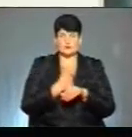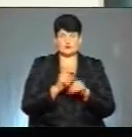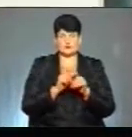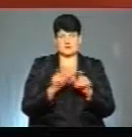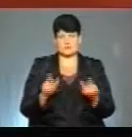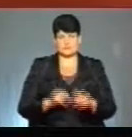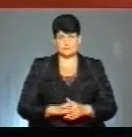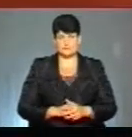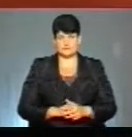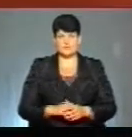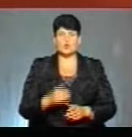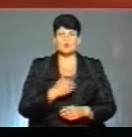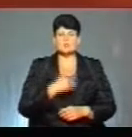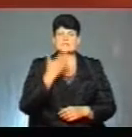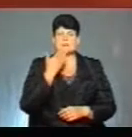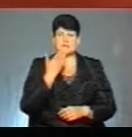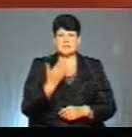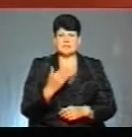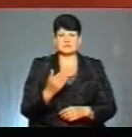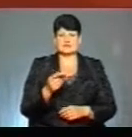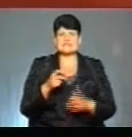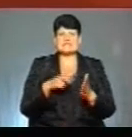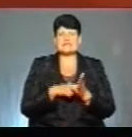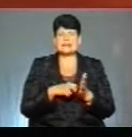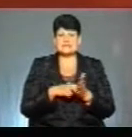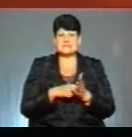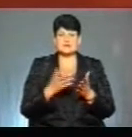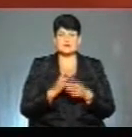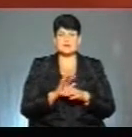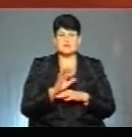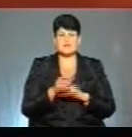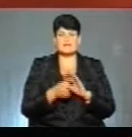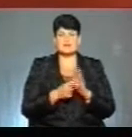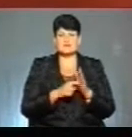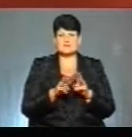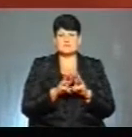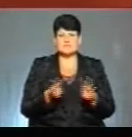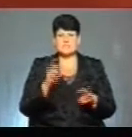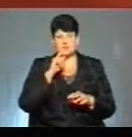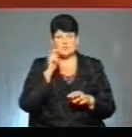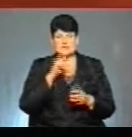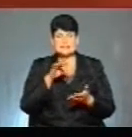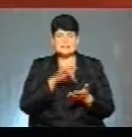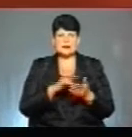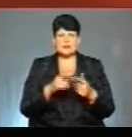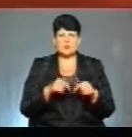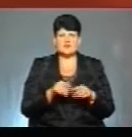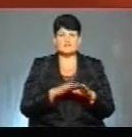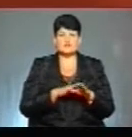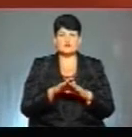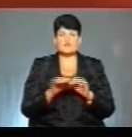навчального закладу. Хочу вас запитати про лист, який направив Кабінет міністрів України центральним органам